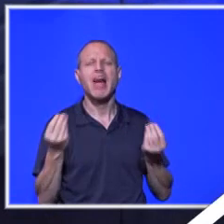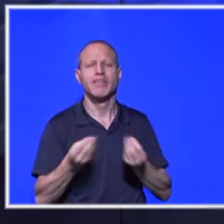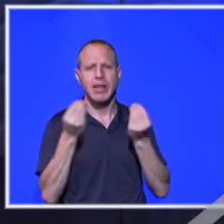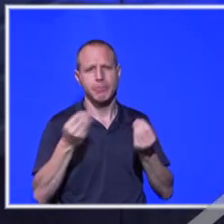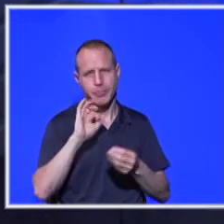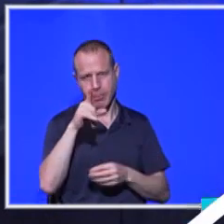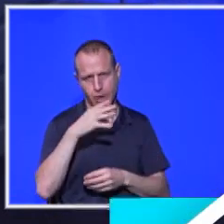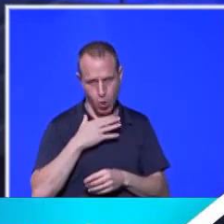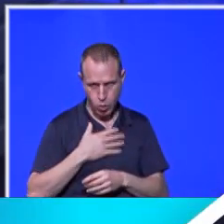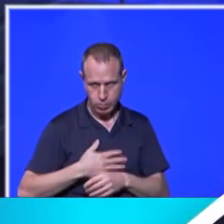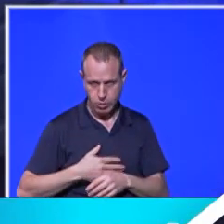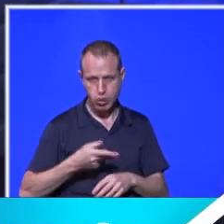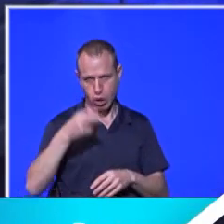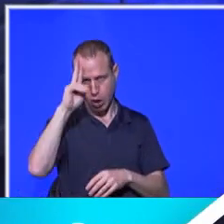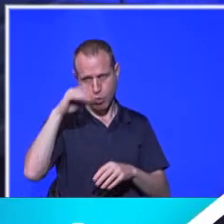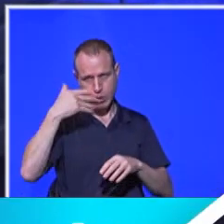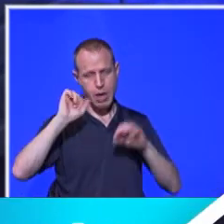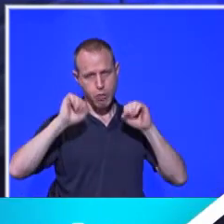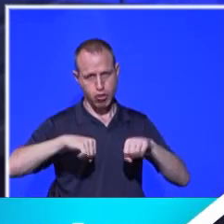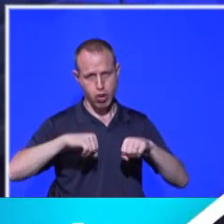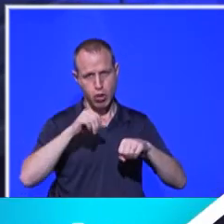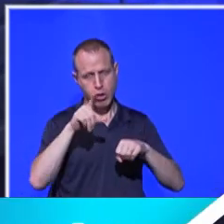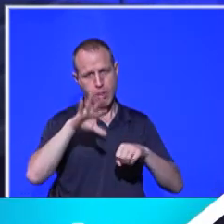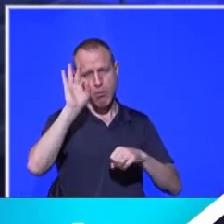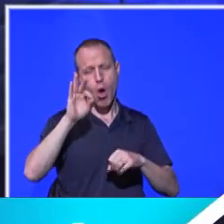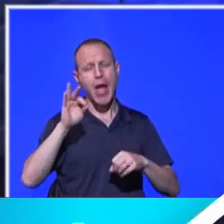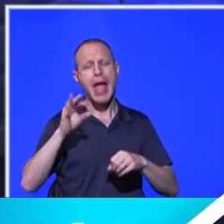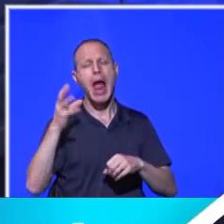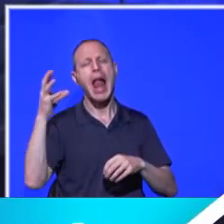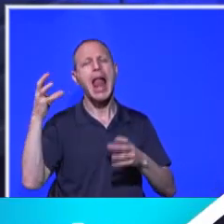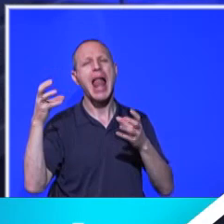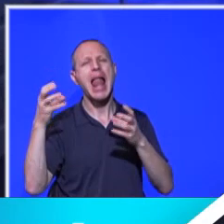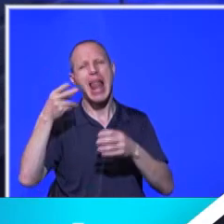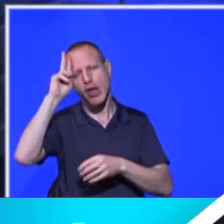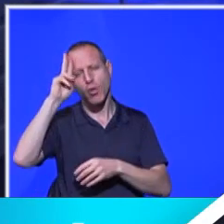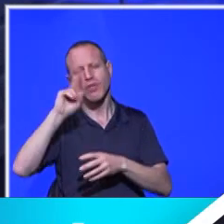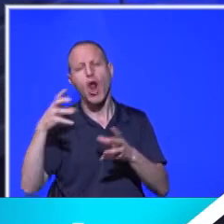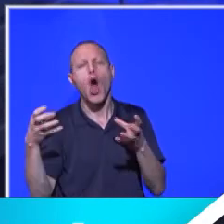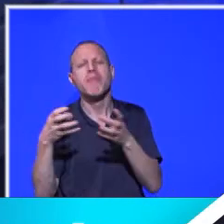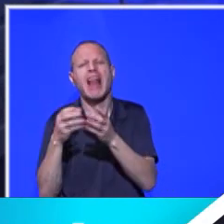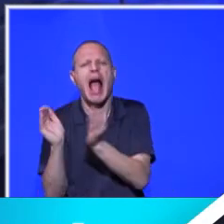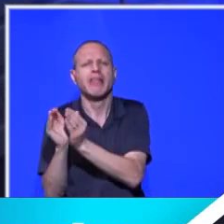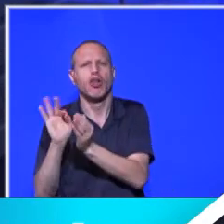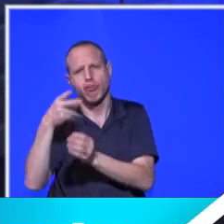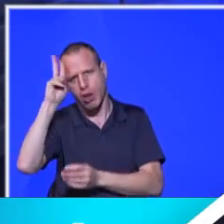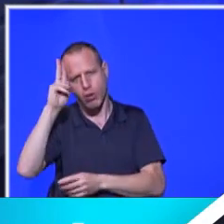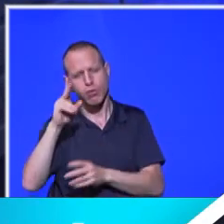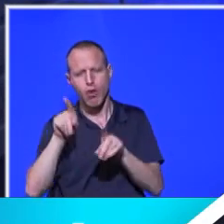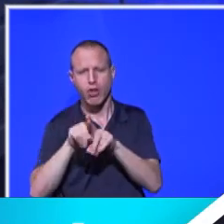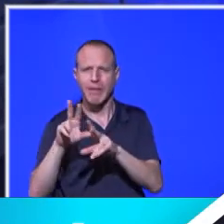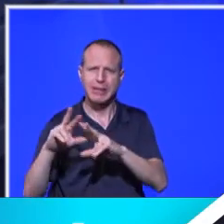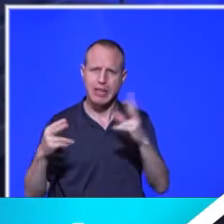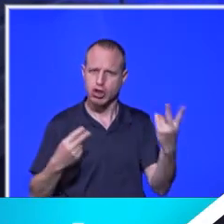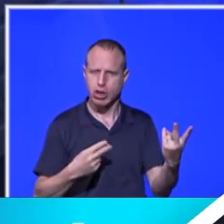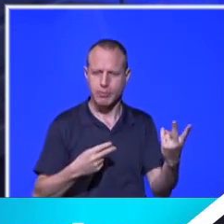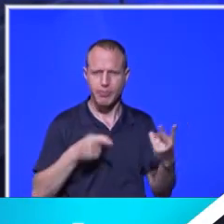רוצה את, שהליכוד יהיה בשלטון, אתה מצביע לליכוד, ולא זה מפלגת לוויין של הליכוד. גילה, אתה חושב ש... ואותו דבר, בצד השני. אתה חושב ש... זה עושה טוב,